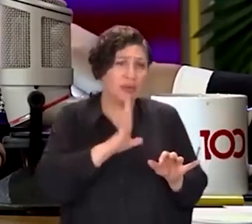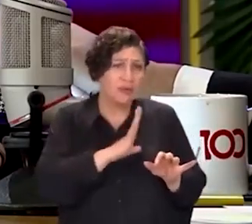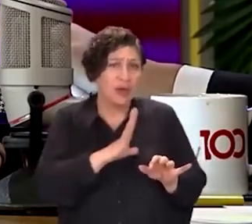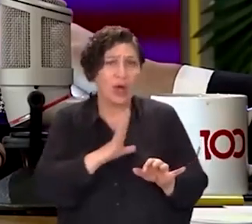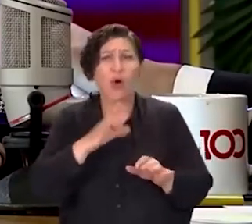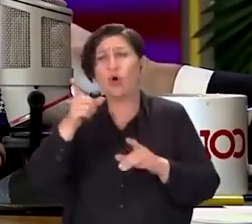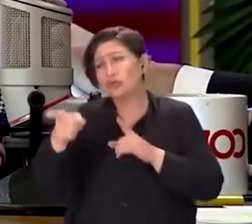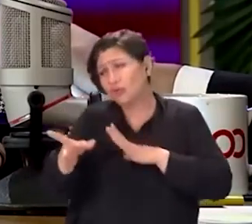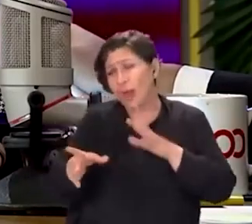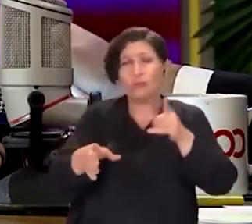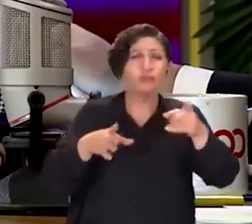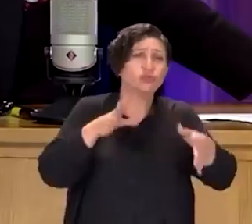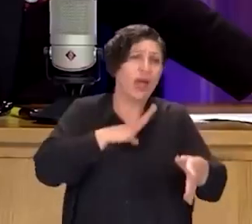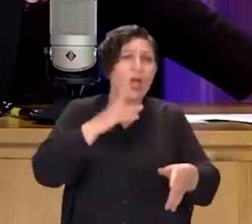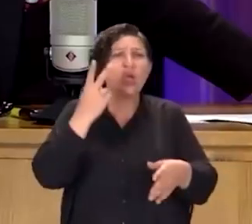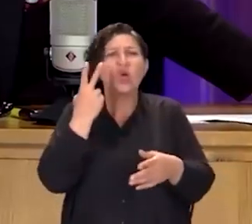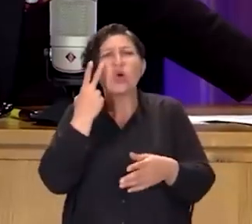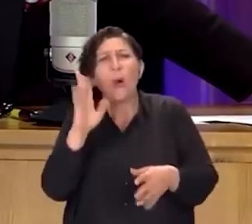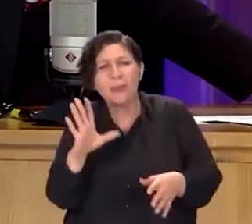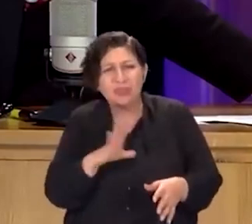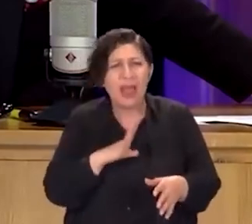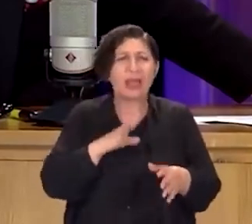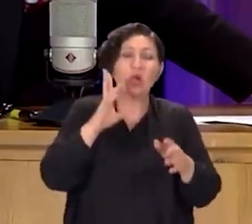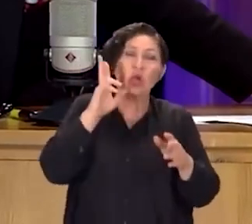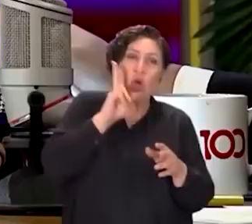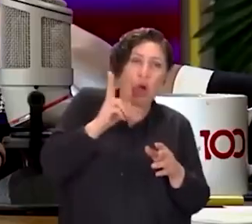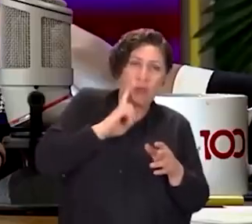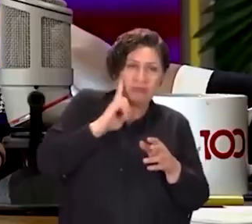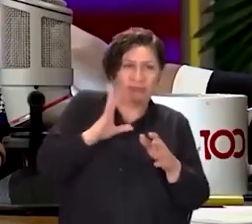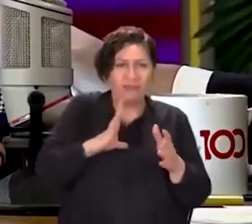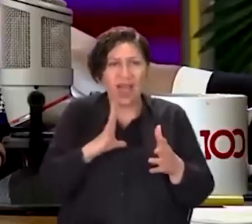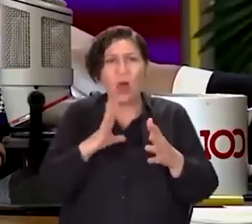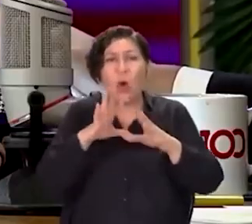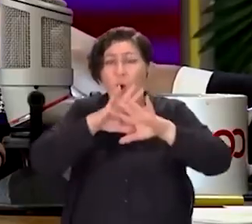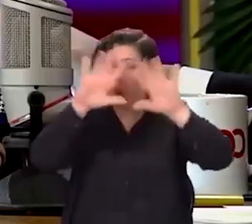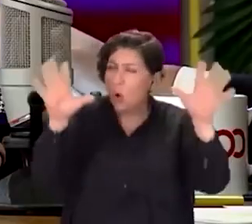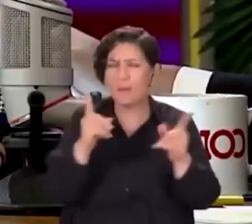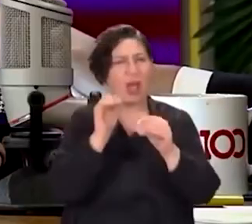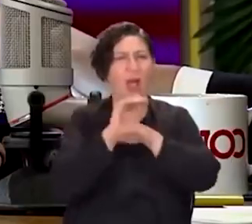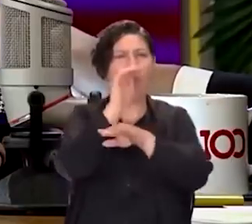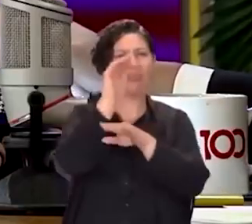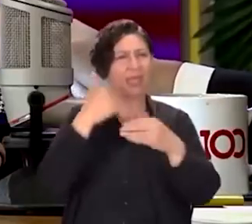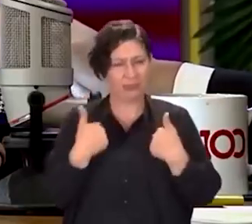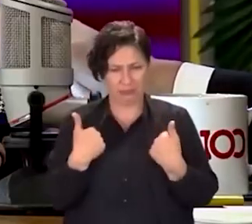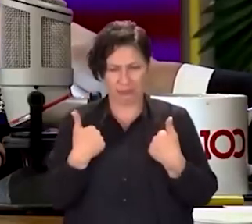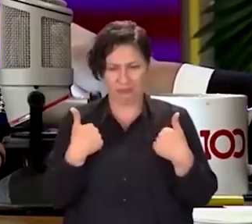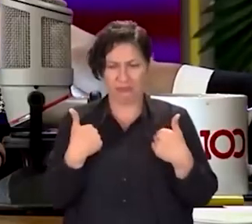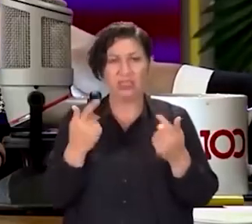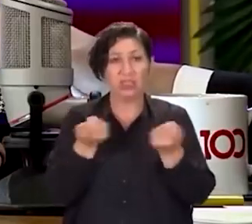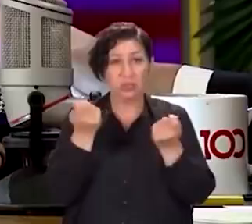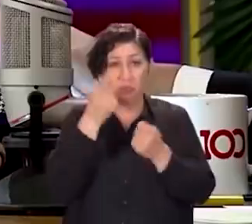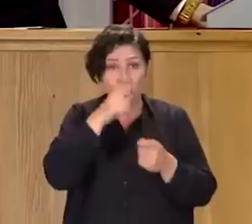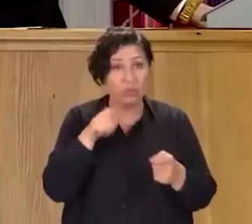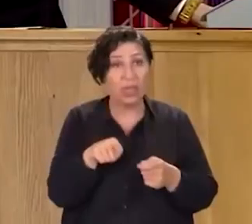var, osu var, görgüsüz var, görgülüsü var. Yani öyle bir hayatla yaşıyorum ki hani